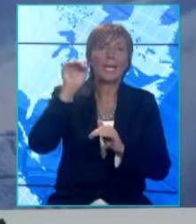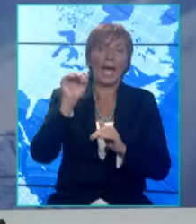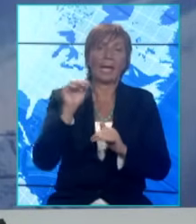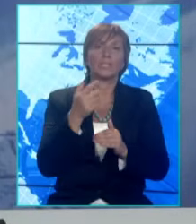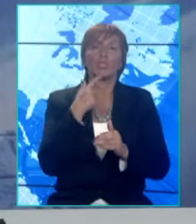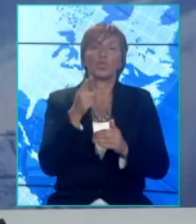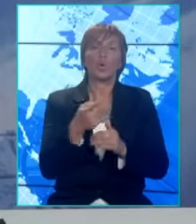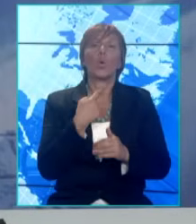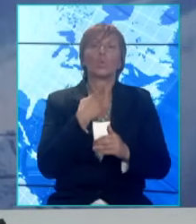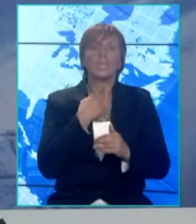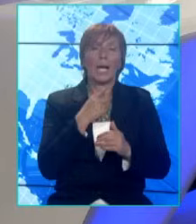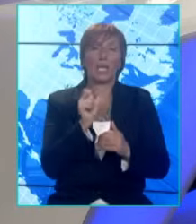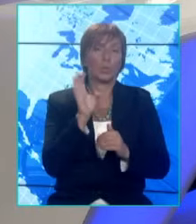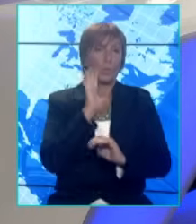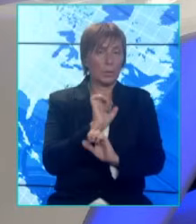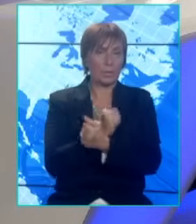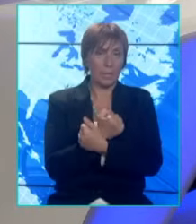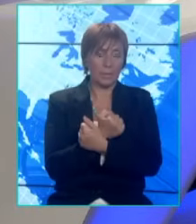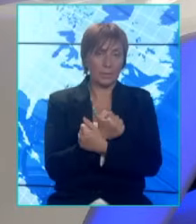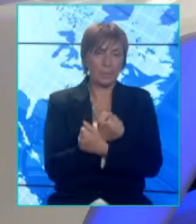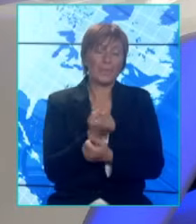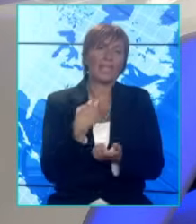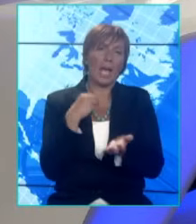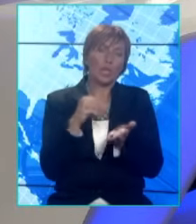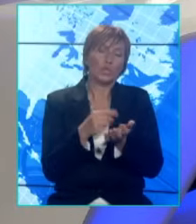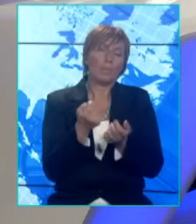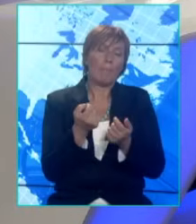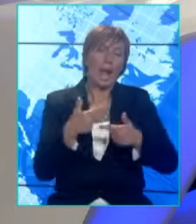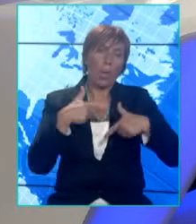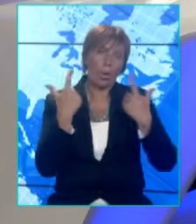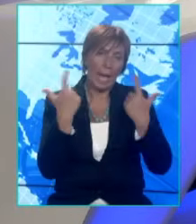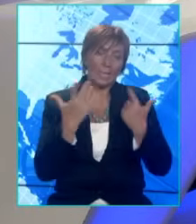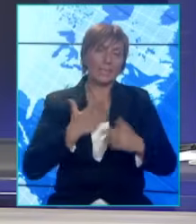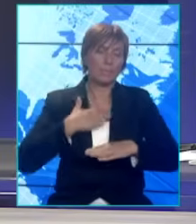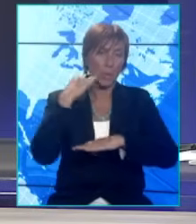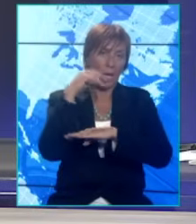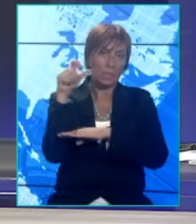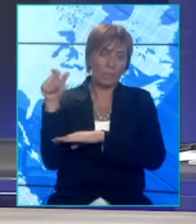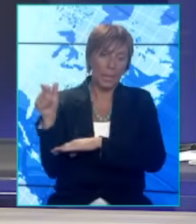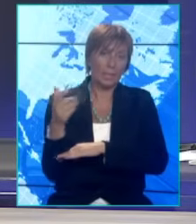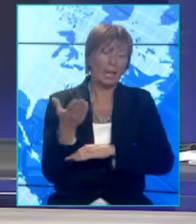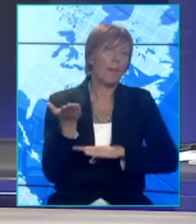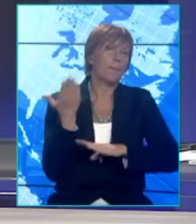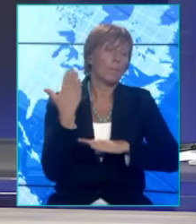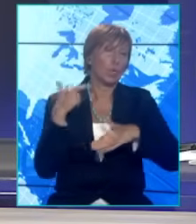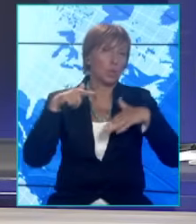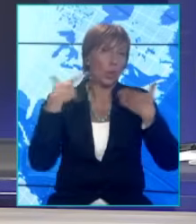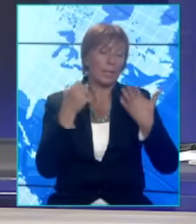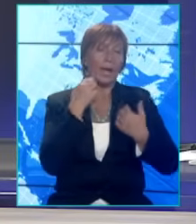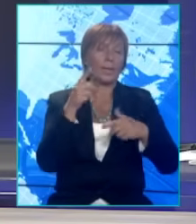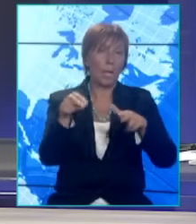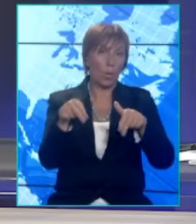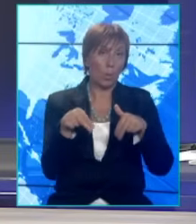je usuglašeno i u Bosni i Hercegovini. Da malo još to razjasnimo našim gledateljima. Prošloga tjedna kada je